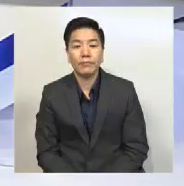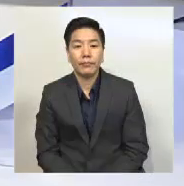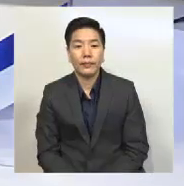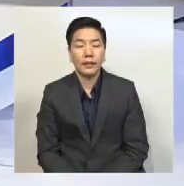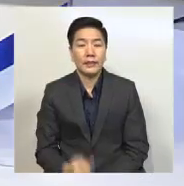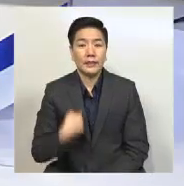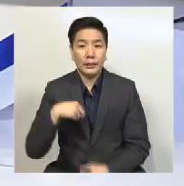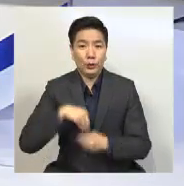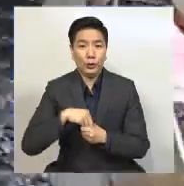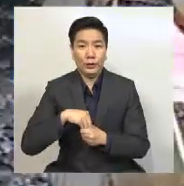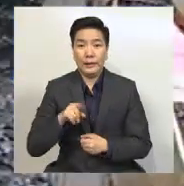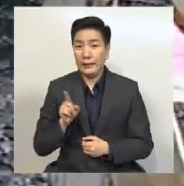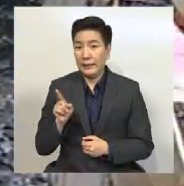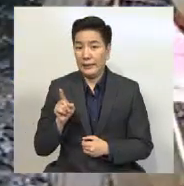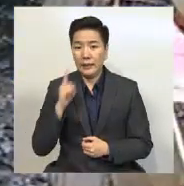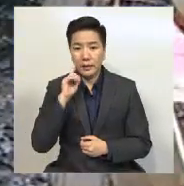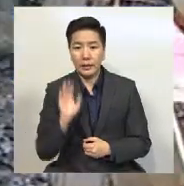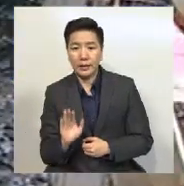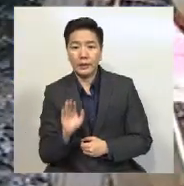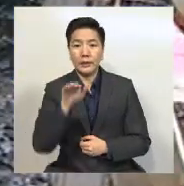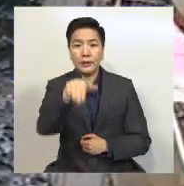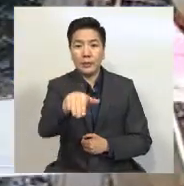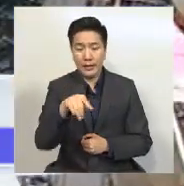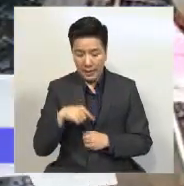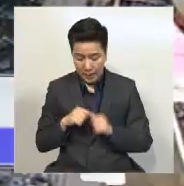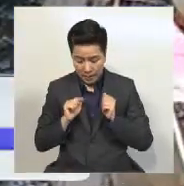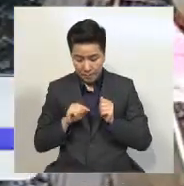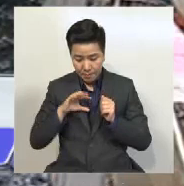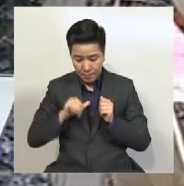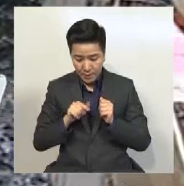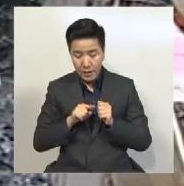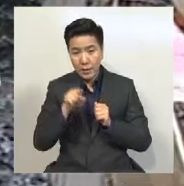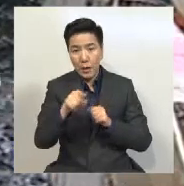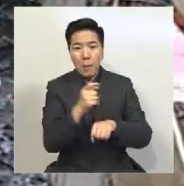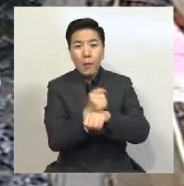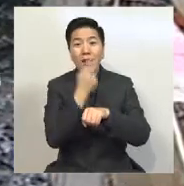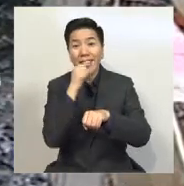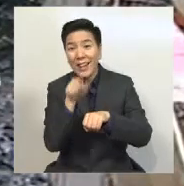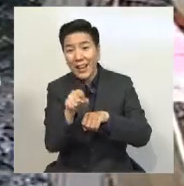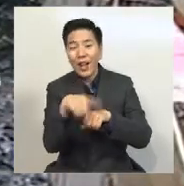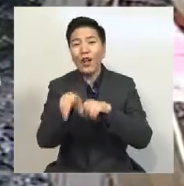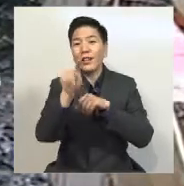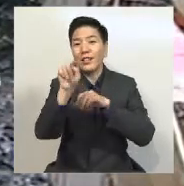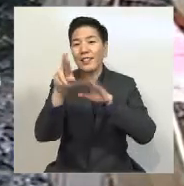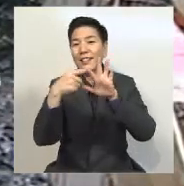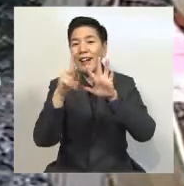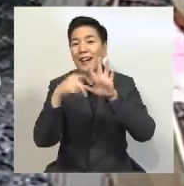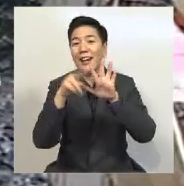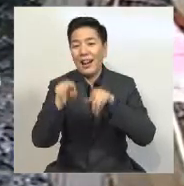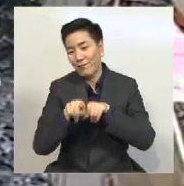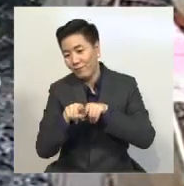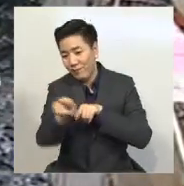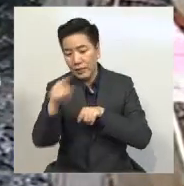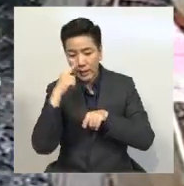ด้านหลังจุดที่ผมยืนอยู่ในขณะนี้นะครับก็คือสะพานลำเสบกครับซึ่งเชื่อมระหว่างอำเภอเมืองอำเภอดอนหัวแดงไปสู่อำเภอตะการพิภพนะครับตอนนี้